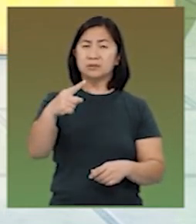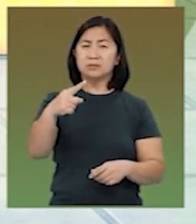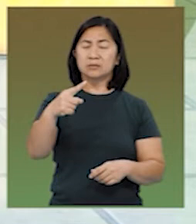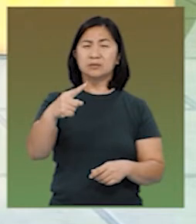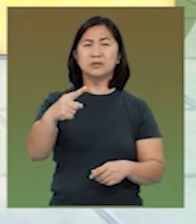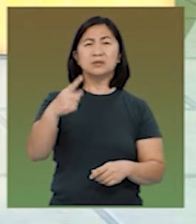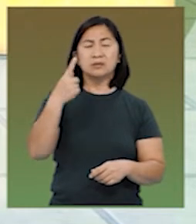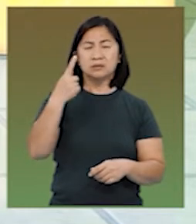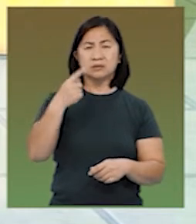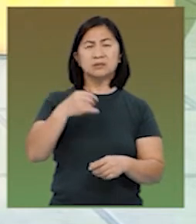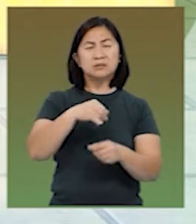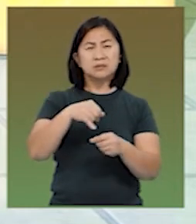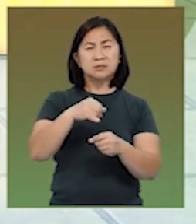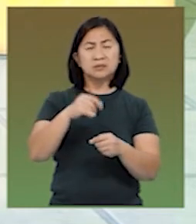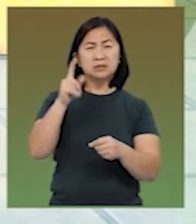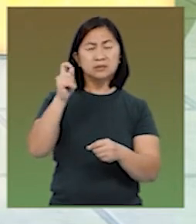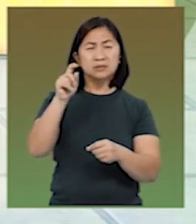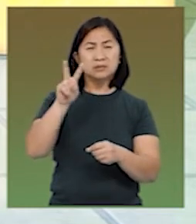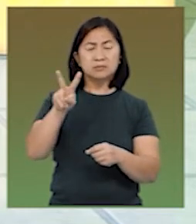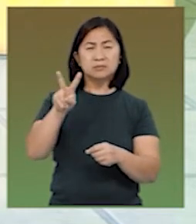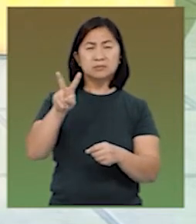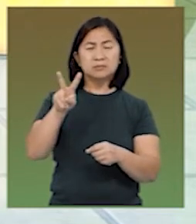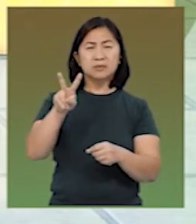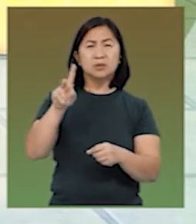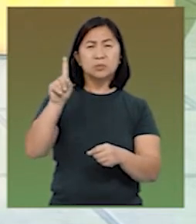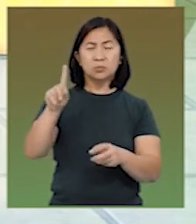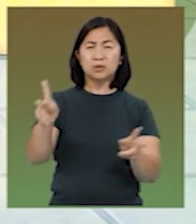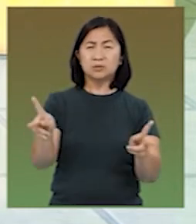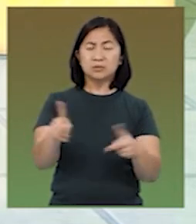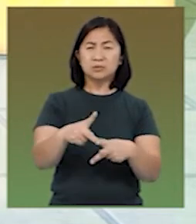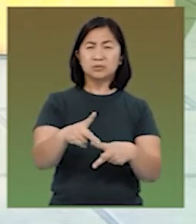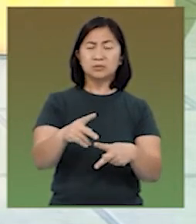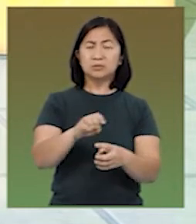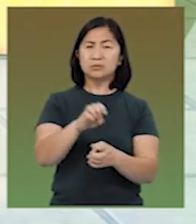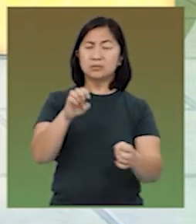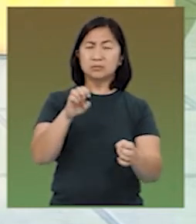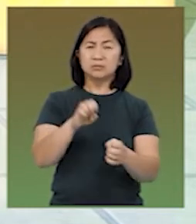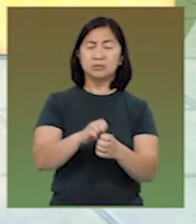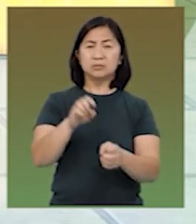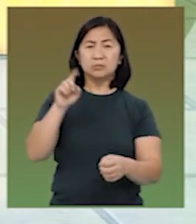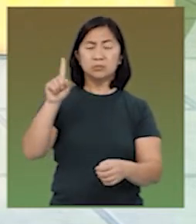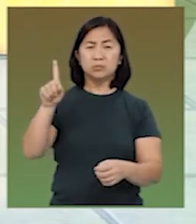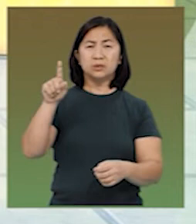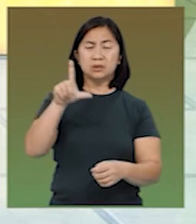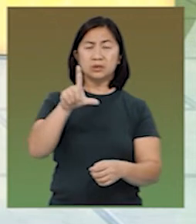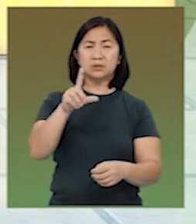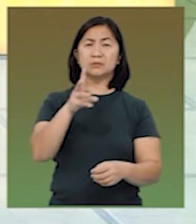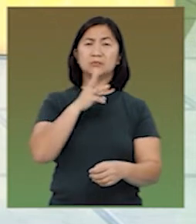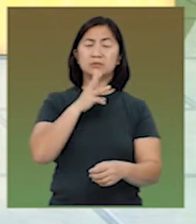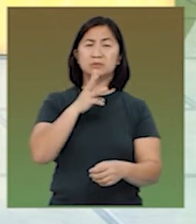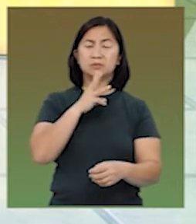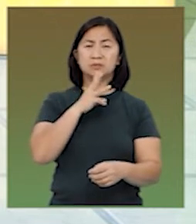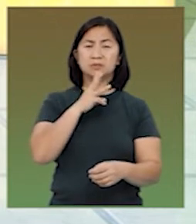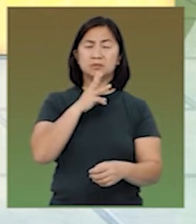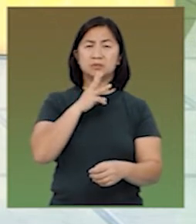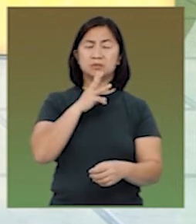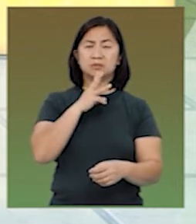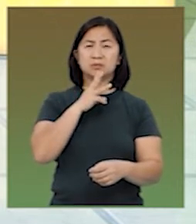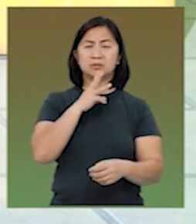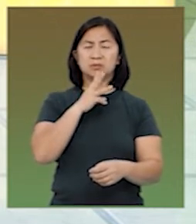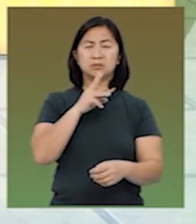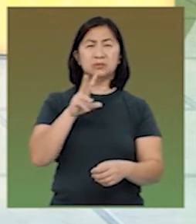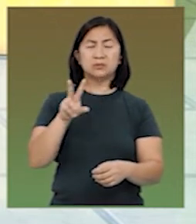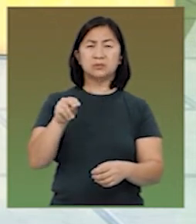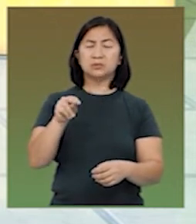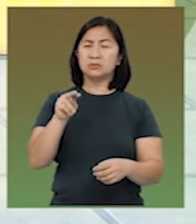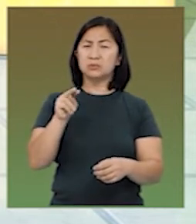sinasabi sa isang commercial ng juice na yung isang pack po ay eksakto sa isang litrong tubig. Hindi